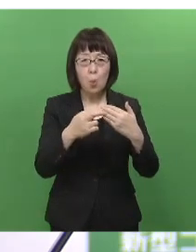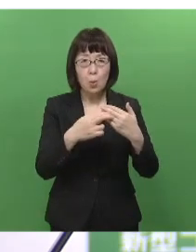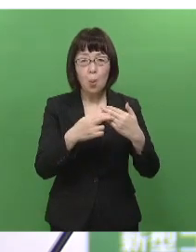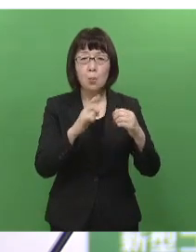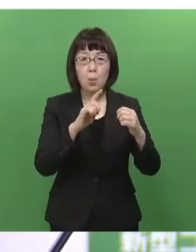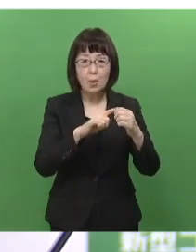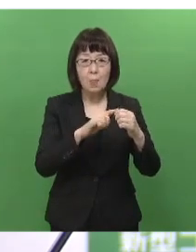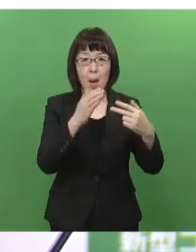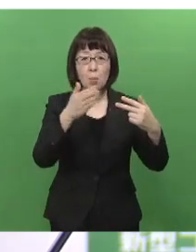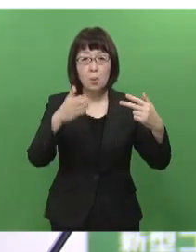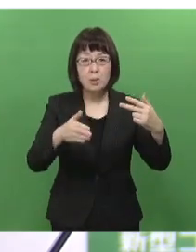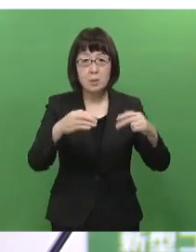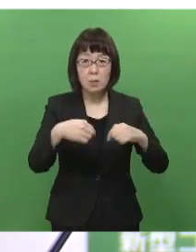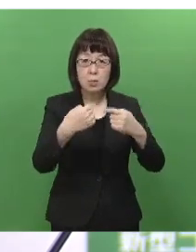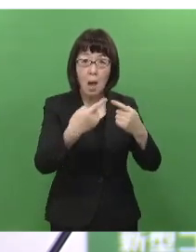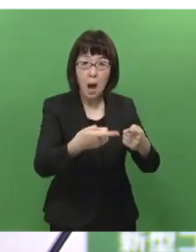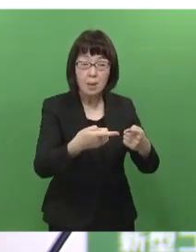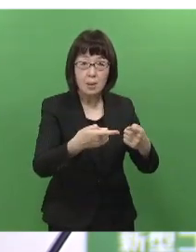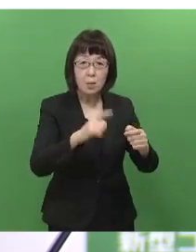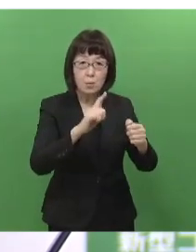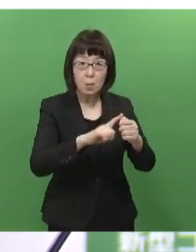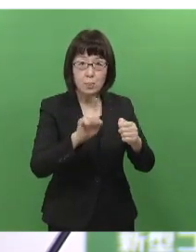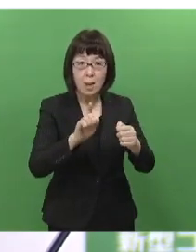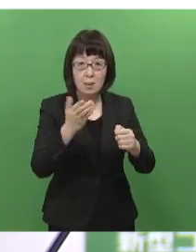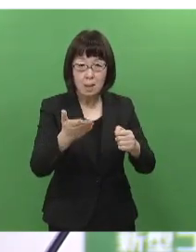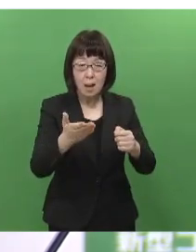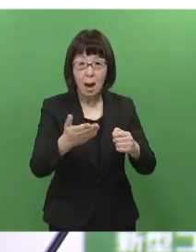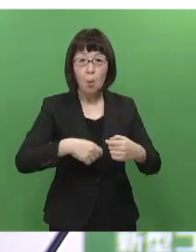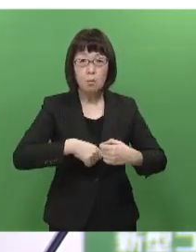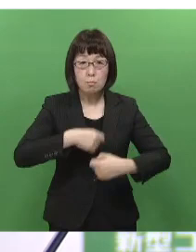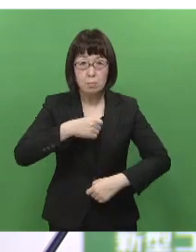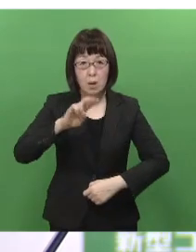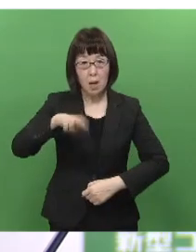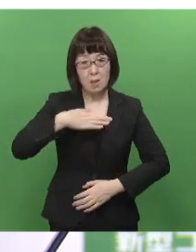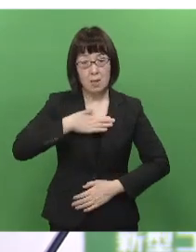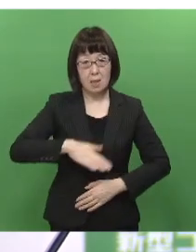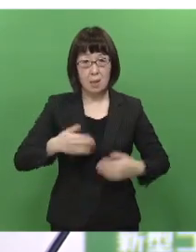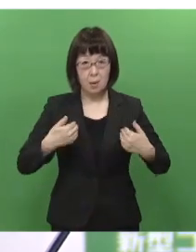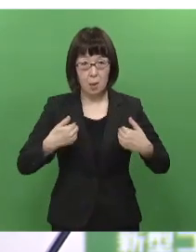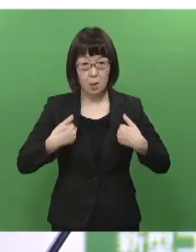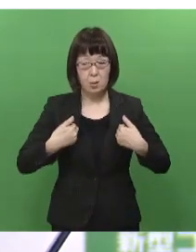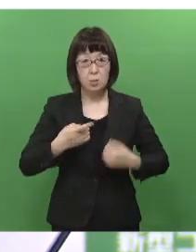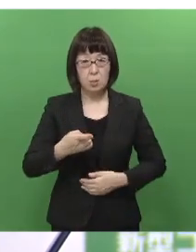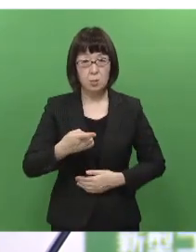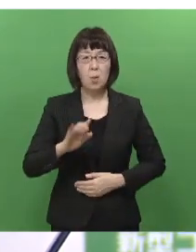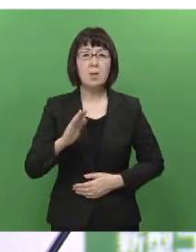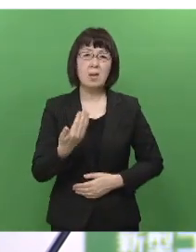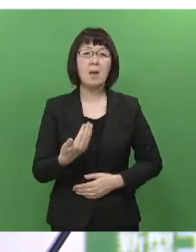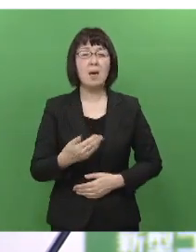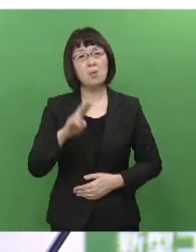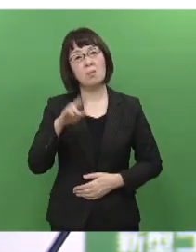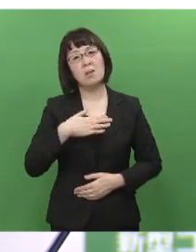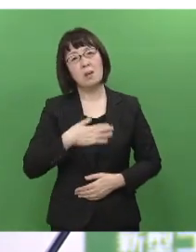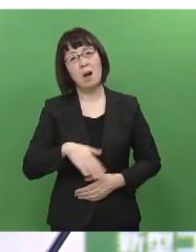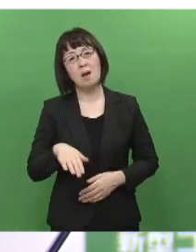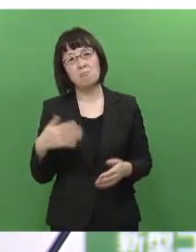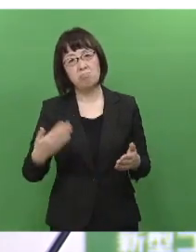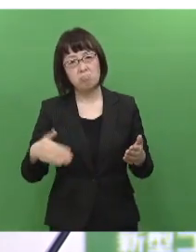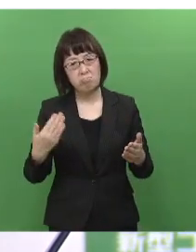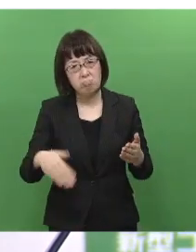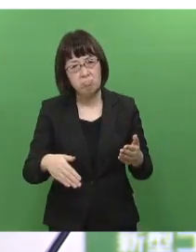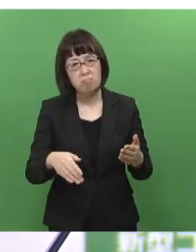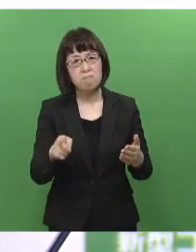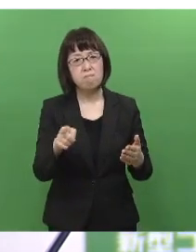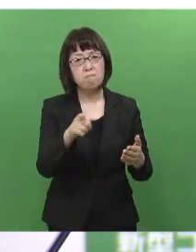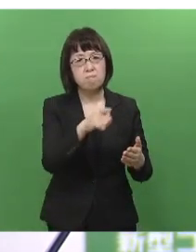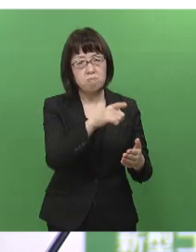かということをちゃんと理解していただかなければいけないわけですが、なかなかご理解いただけないというときは、やはりそれらの